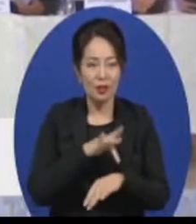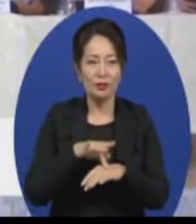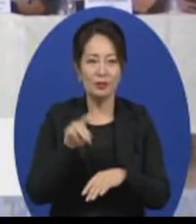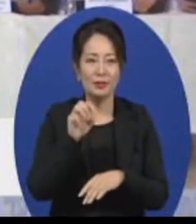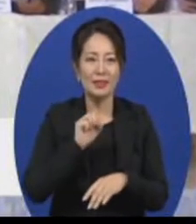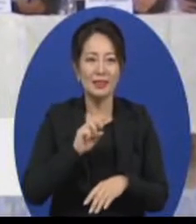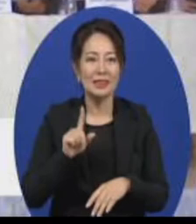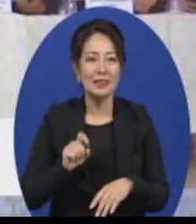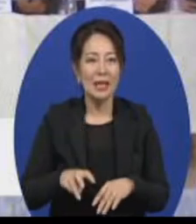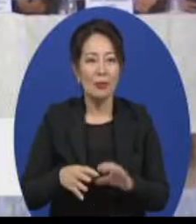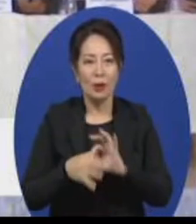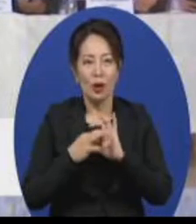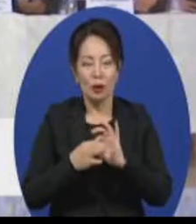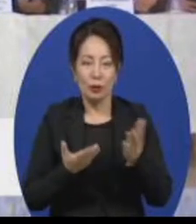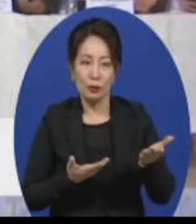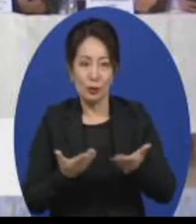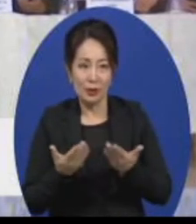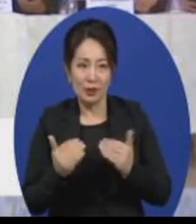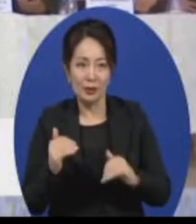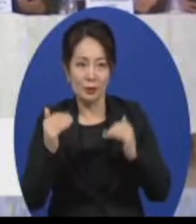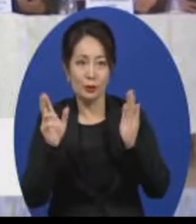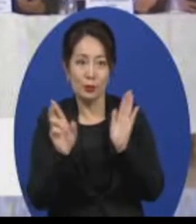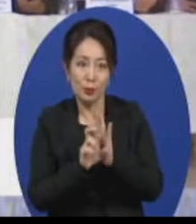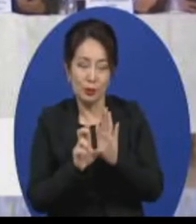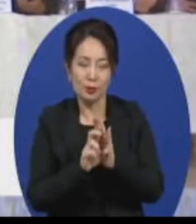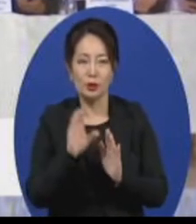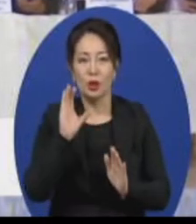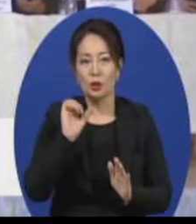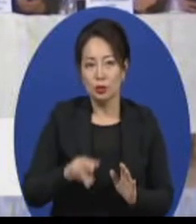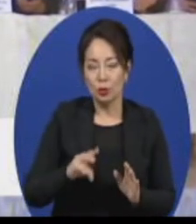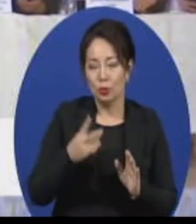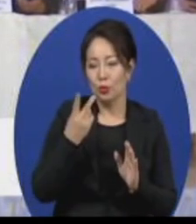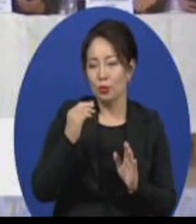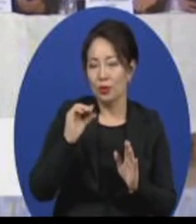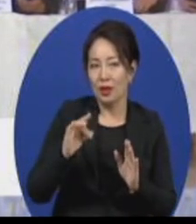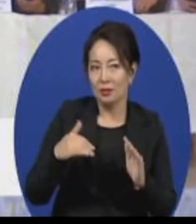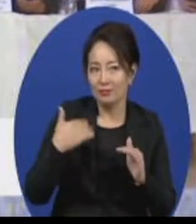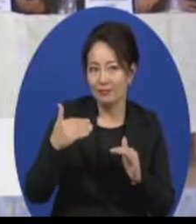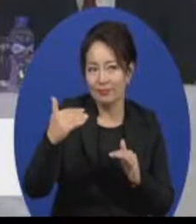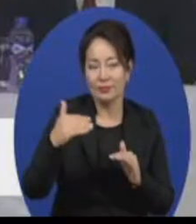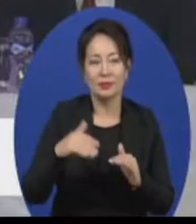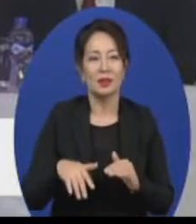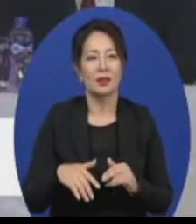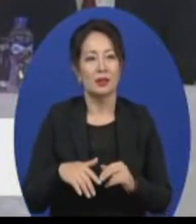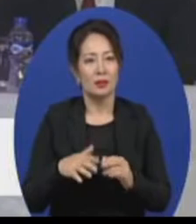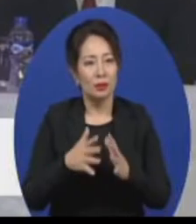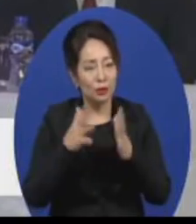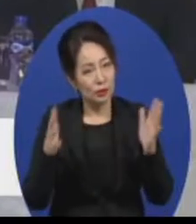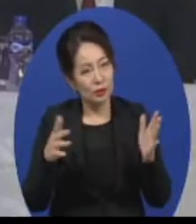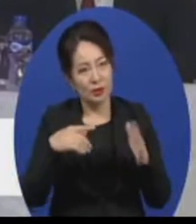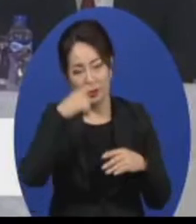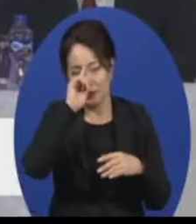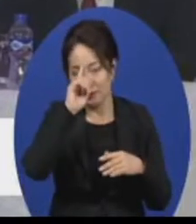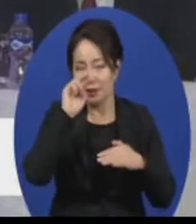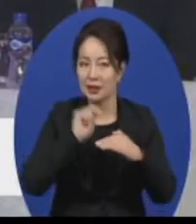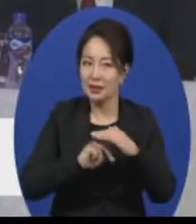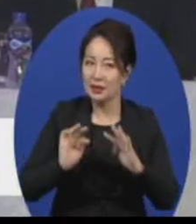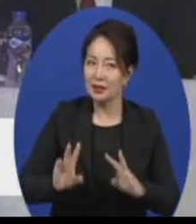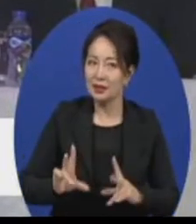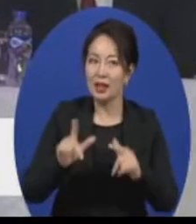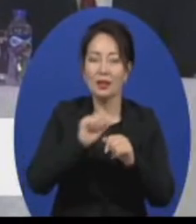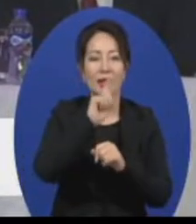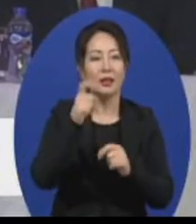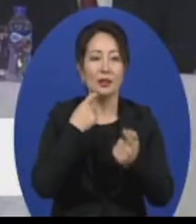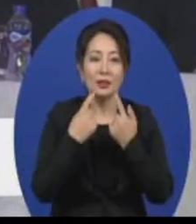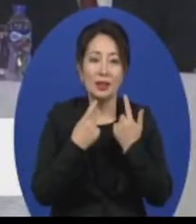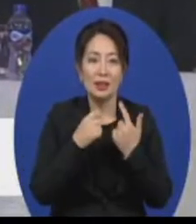холбогдсон худалдаа үйлчилгээ өгч боломжтой. Сумын уйрийн даланг сэргээх, сургуулийн дотор байрыг өргөтгөх, эмнэлэг цэцэрлэгийн үйлчилгээг сайжруулах асуудлыг иргэд